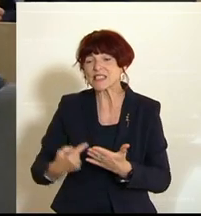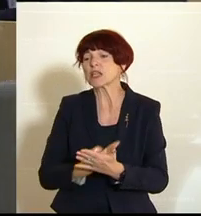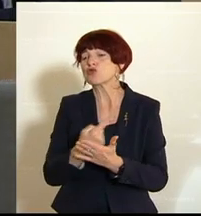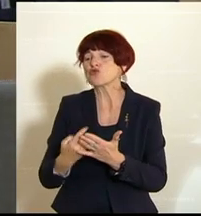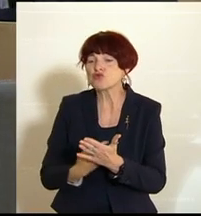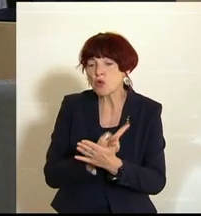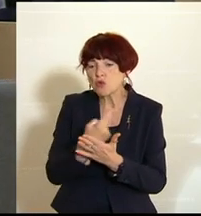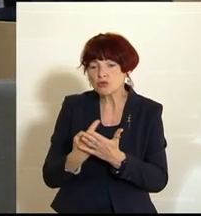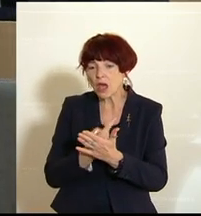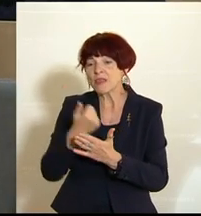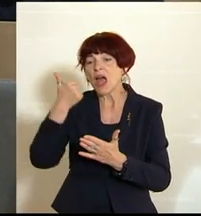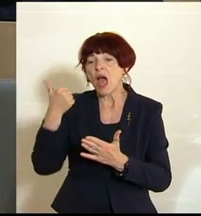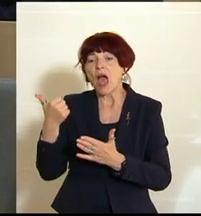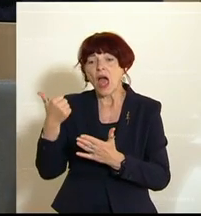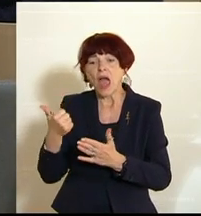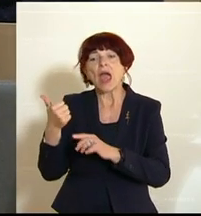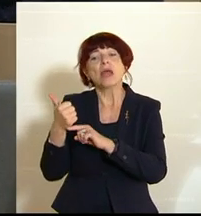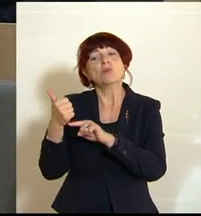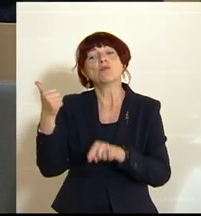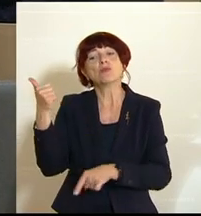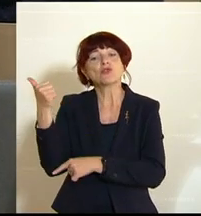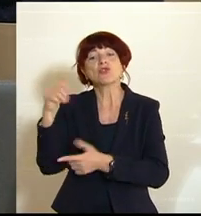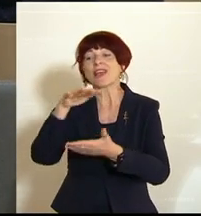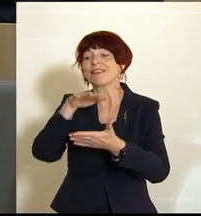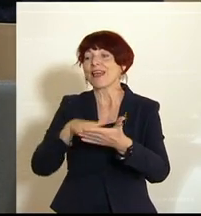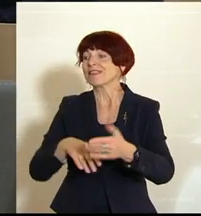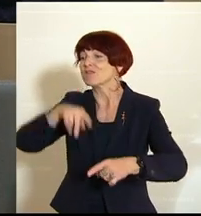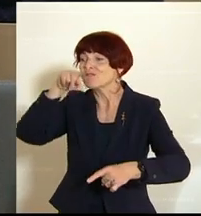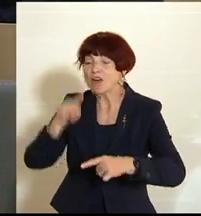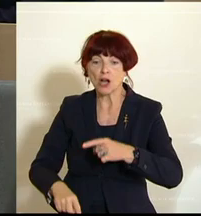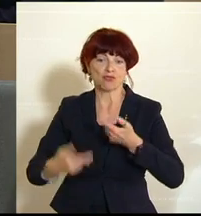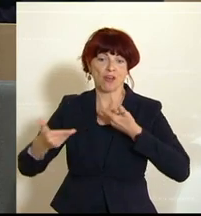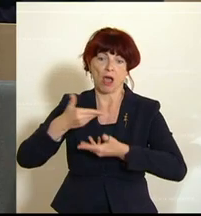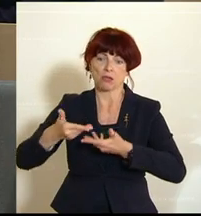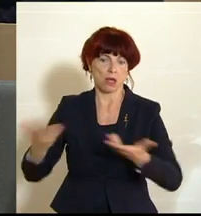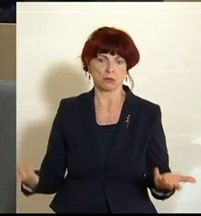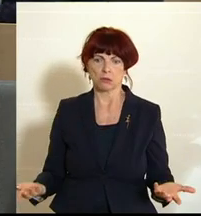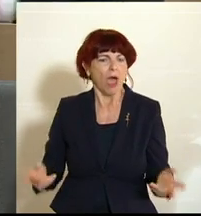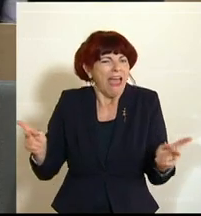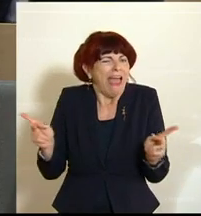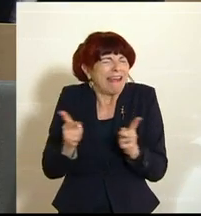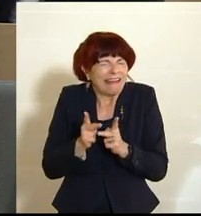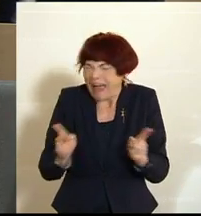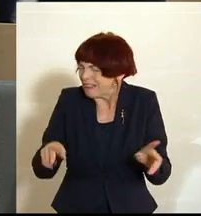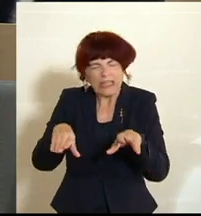60 Stunden lang über einen falschen Budgettext verhandelt. Das ist doch inakzeptabel, Herr Präsident. Das ist doch eine